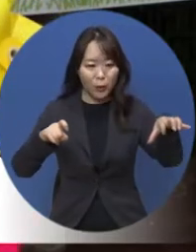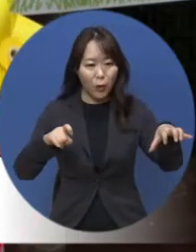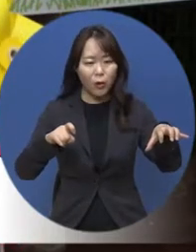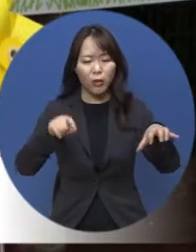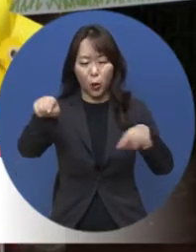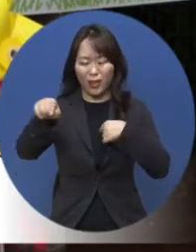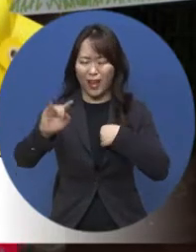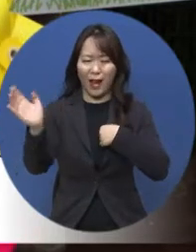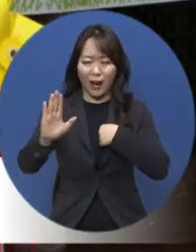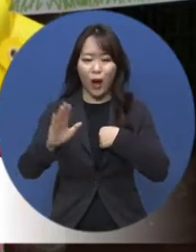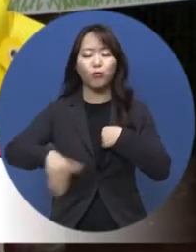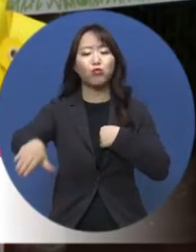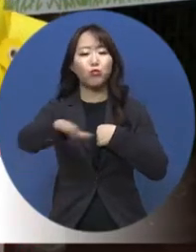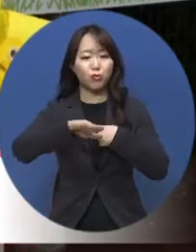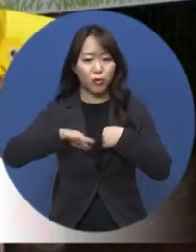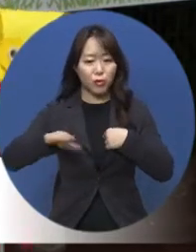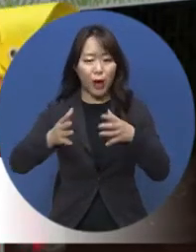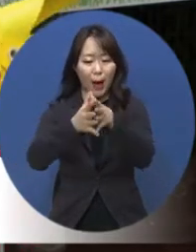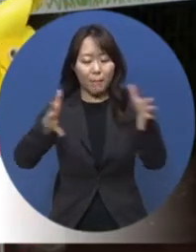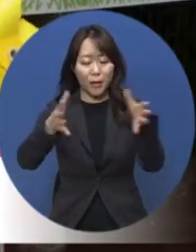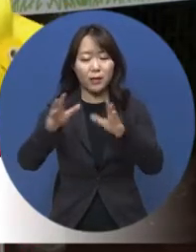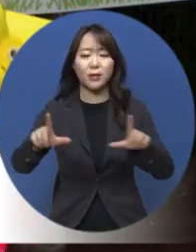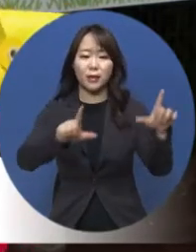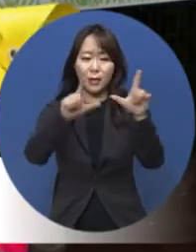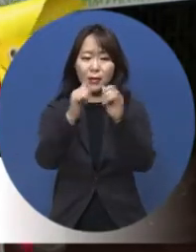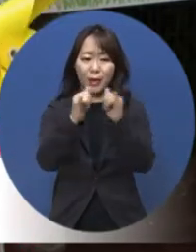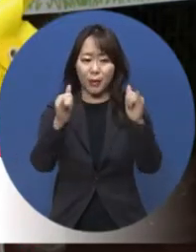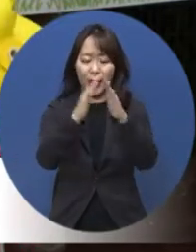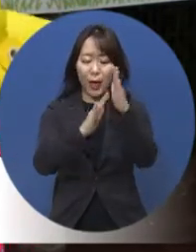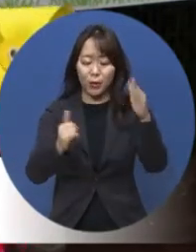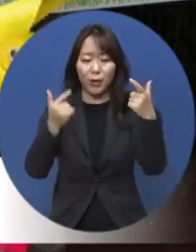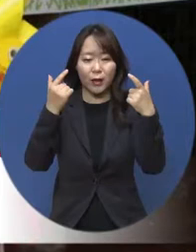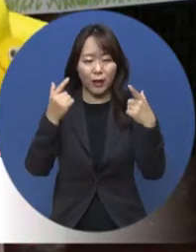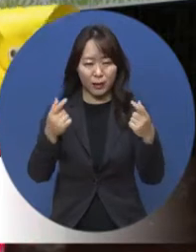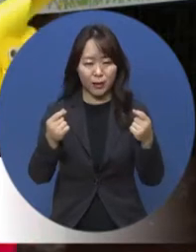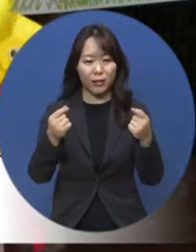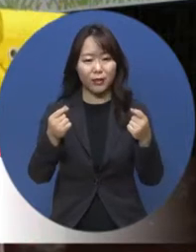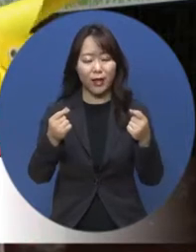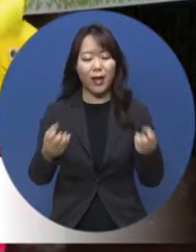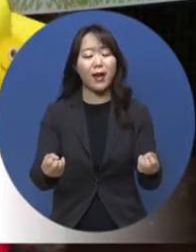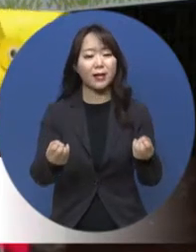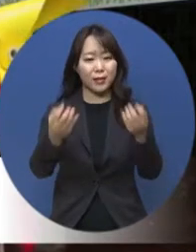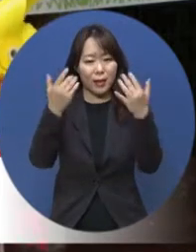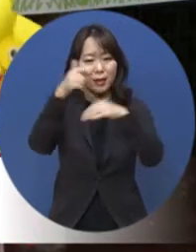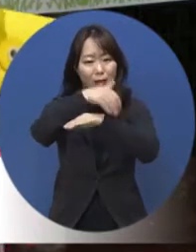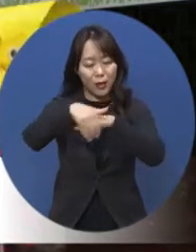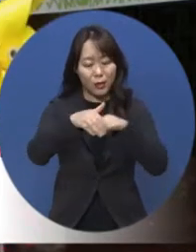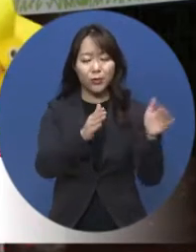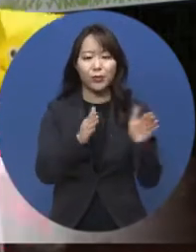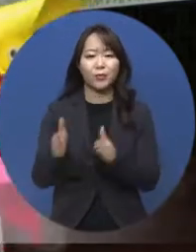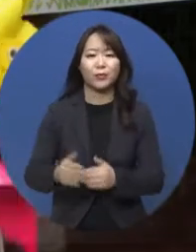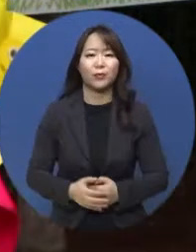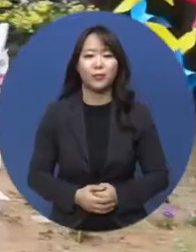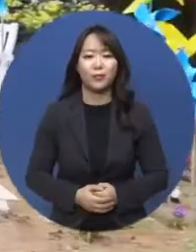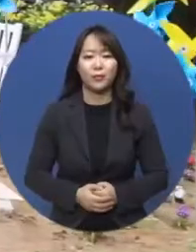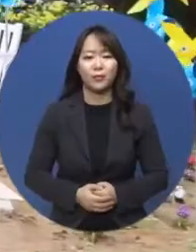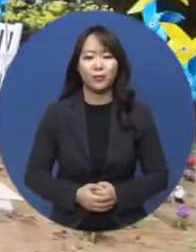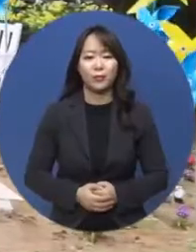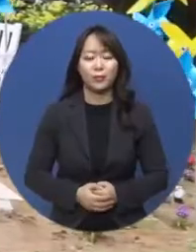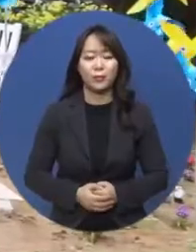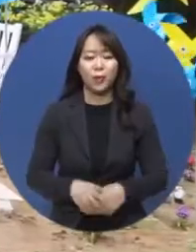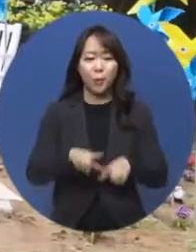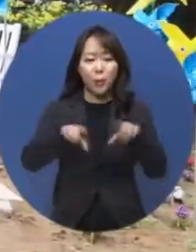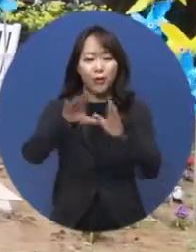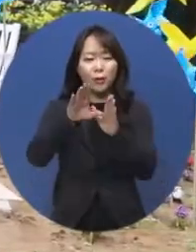나가 아닌 우리로서 아파트 주민으로 한 가족으로 거듭나는 그런 행사를 기획을 했습니다.